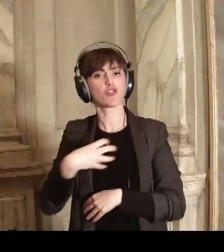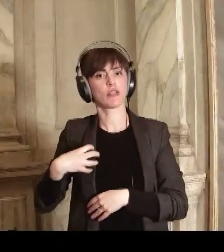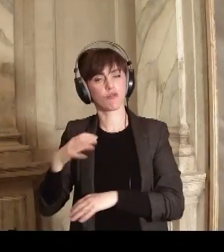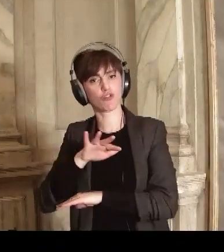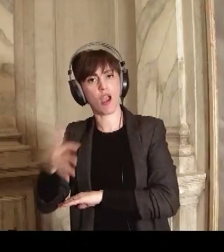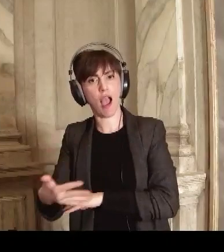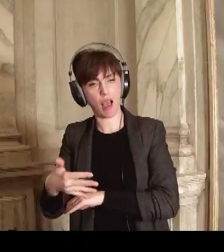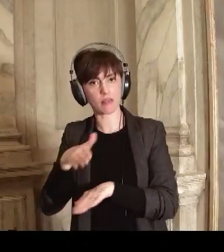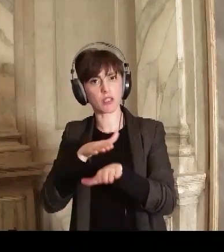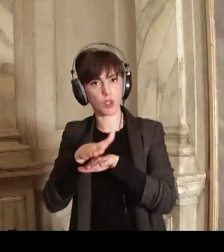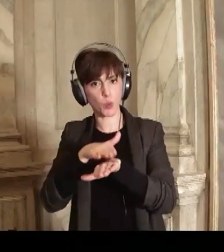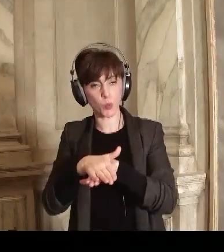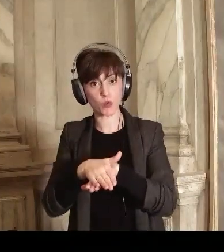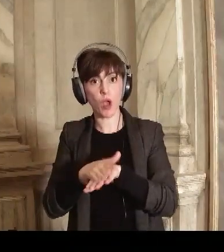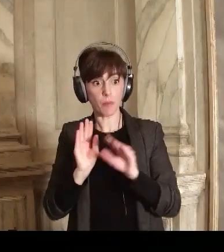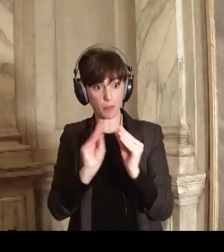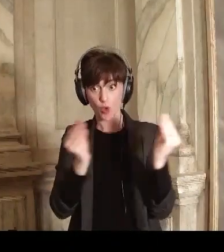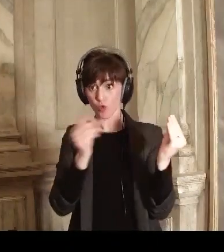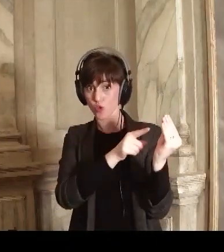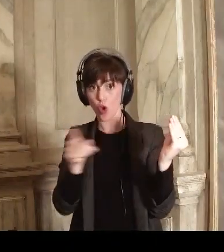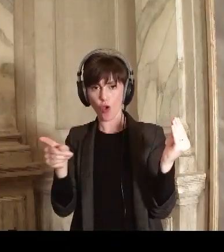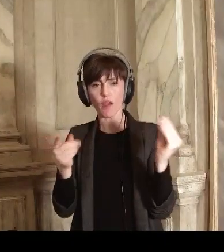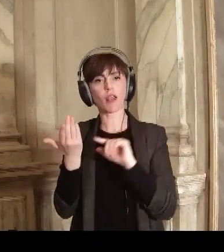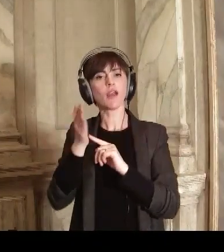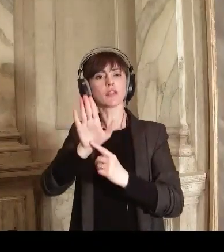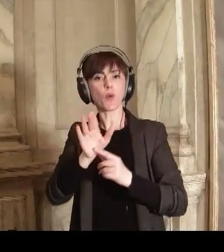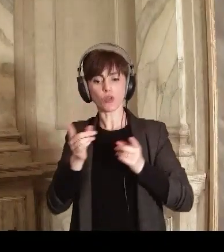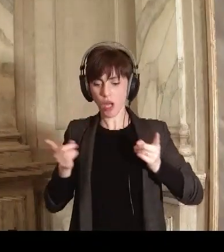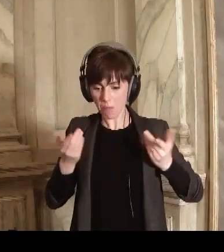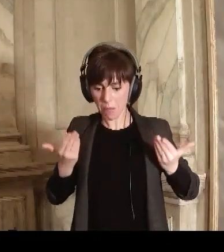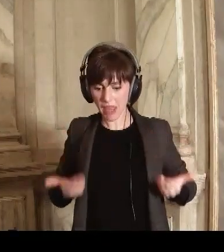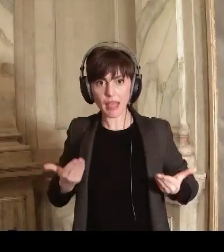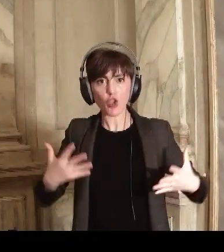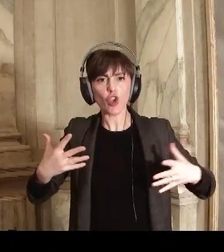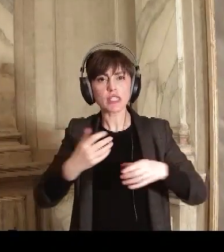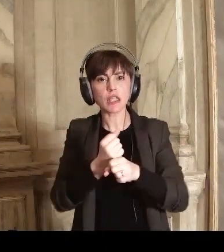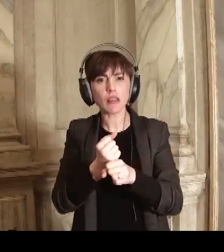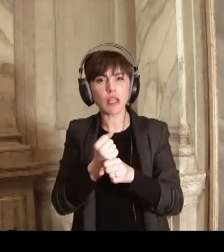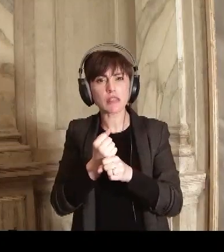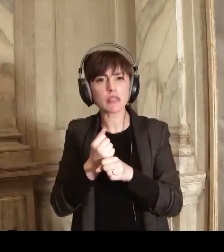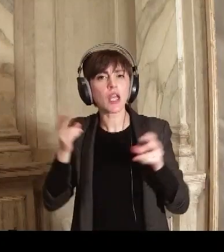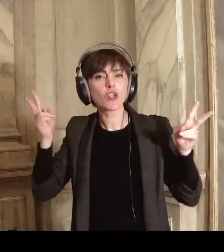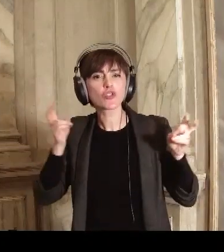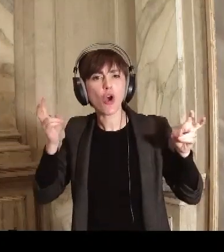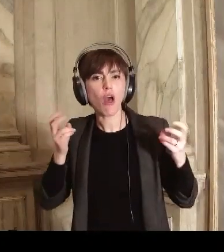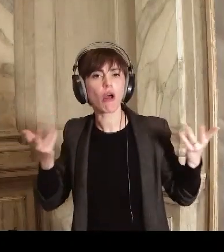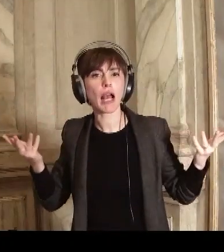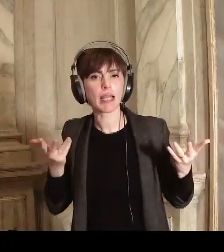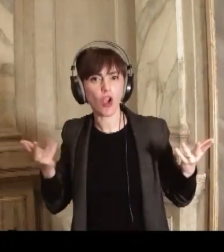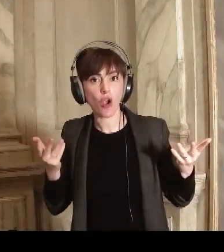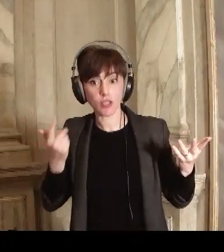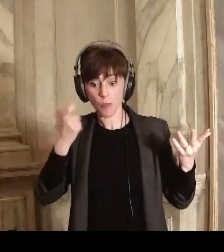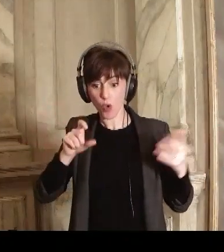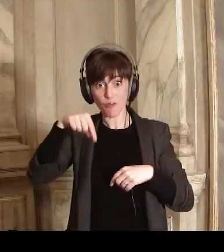creatori presentano la nuova era della sintesi sonora, data dalle nuove possibilità di forgiare onde sonore digitali